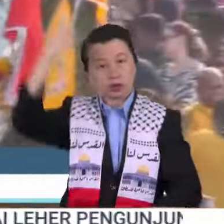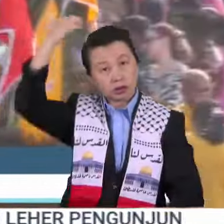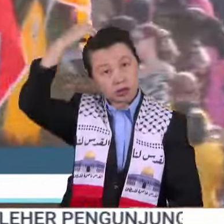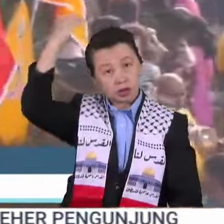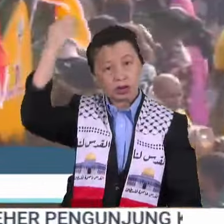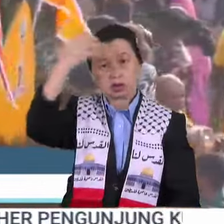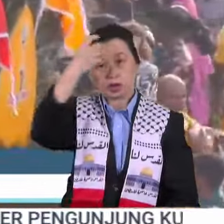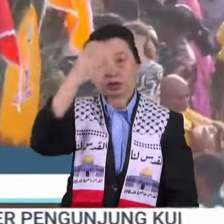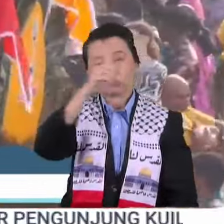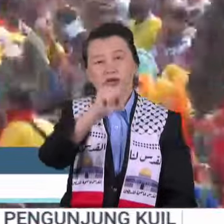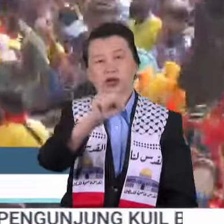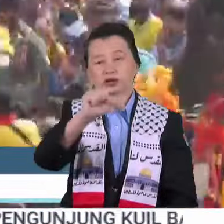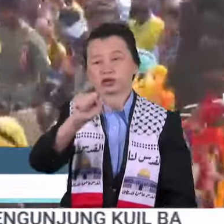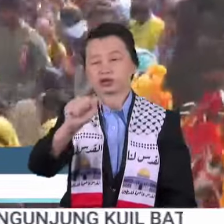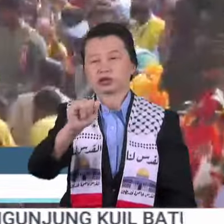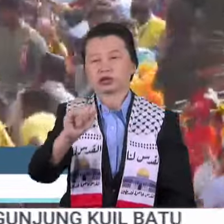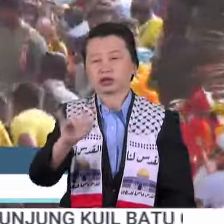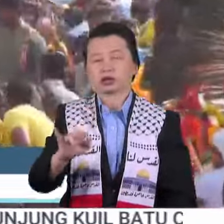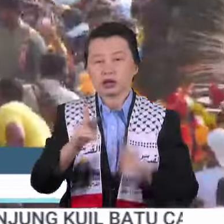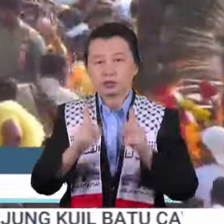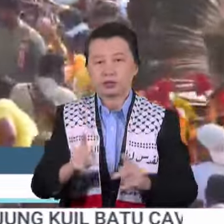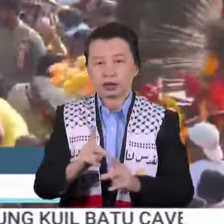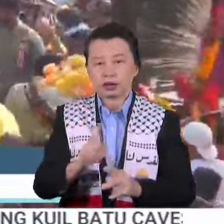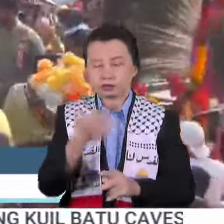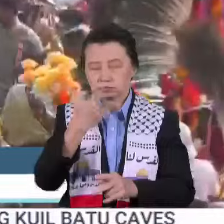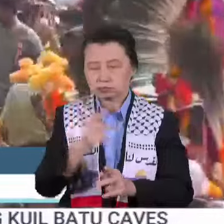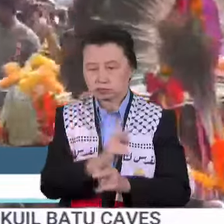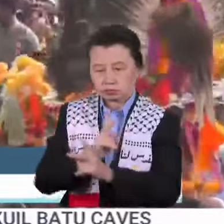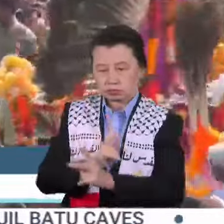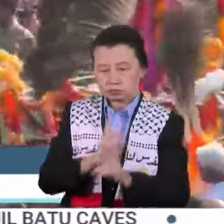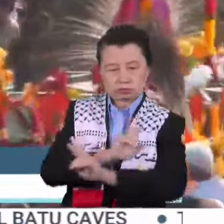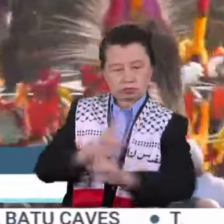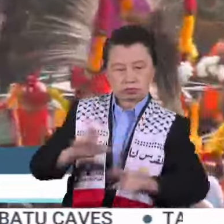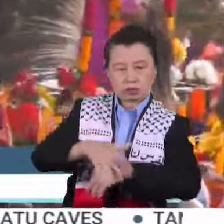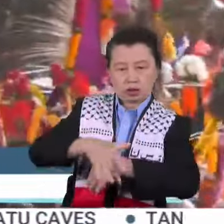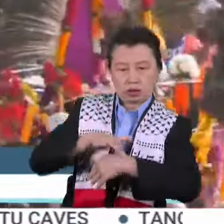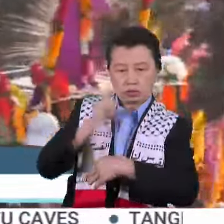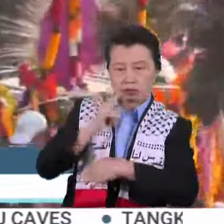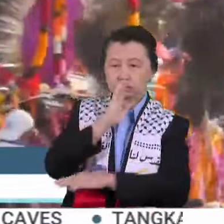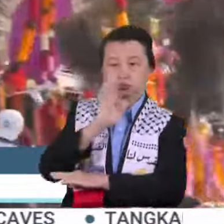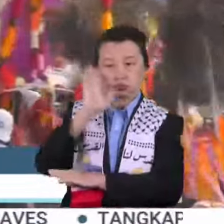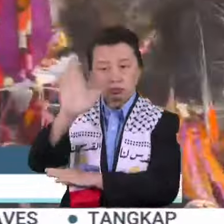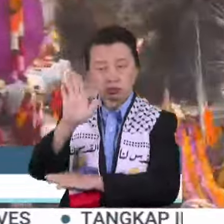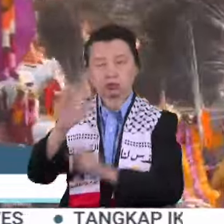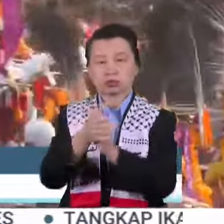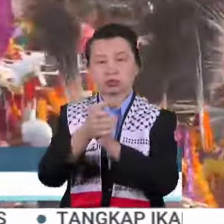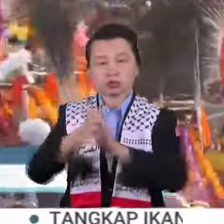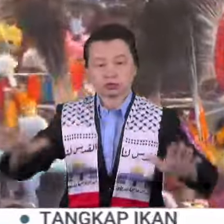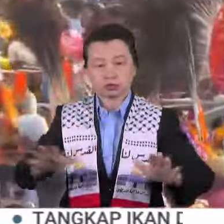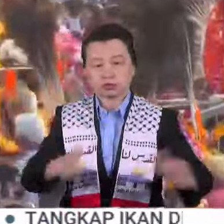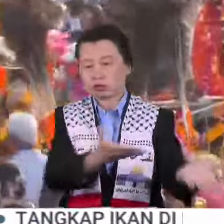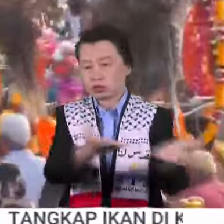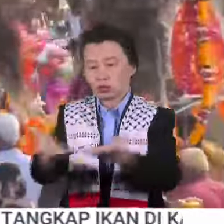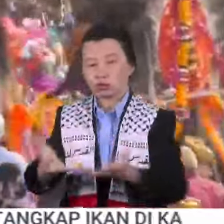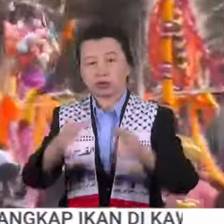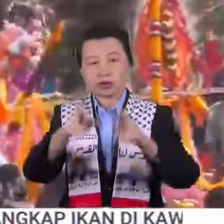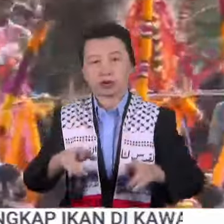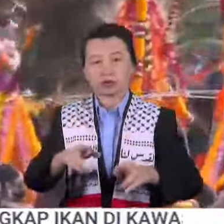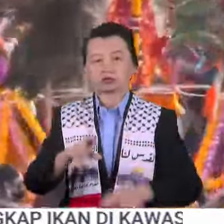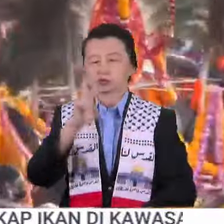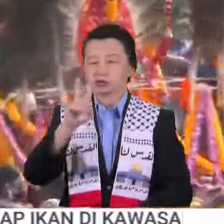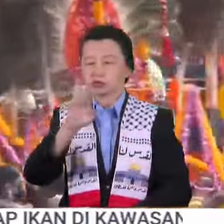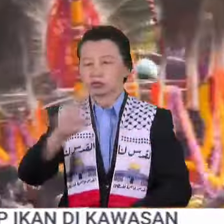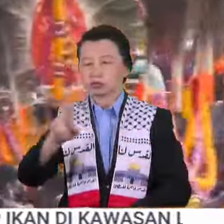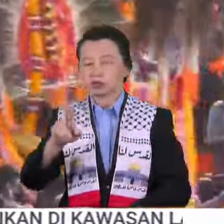S. Sasikala Devi berkata pihaknya mengambil semua langkah dan persediaan awal bagi menjamin keselamatan pengunjung. Hampir